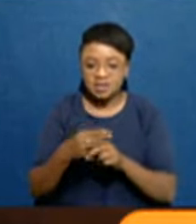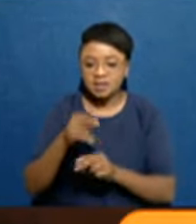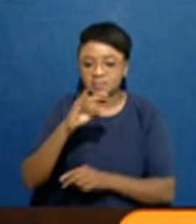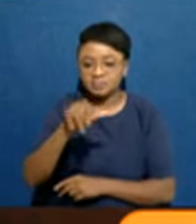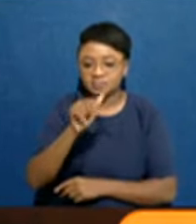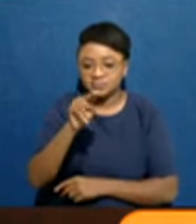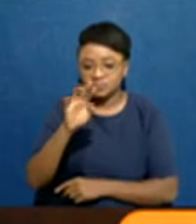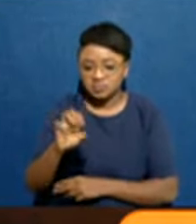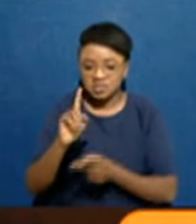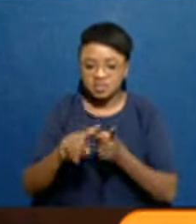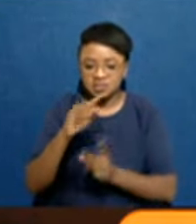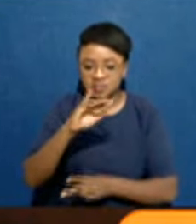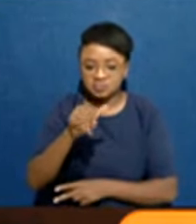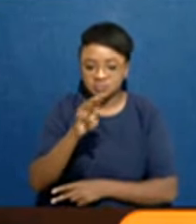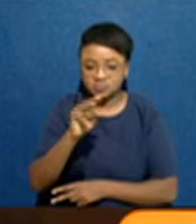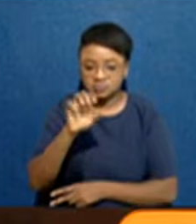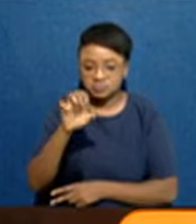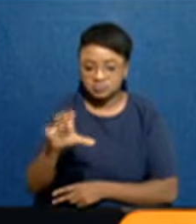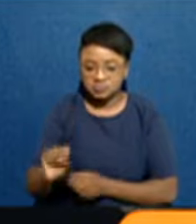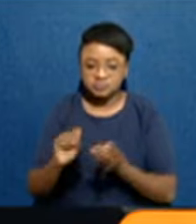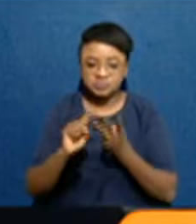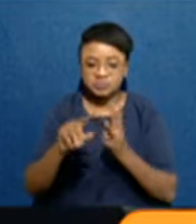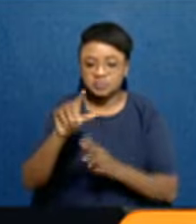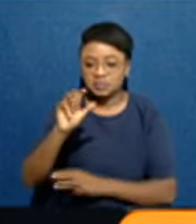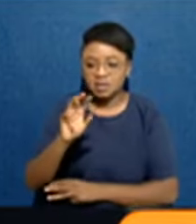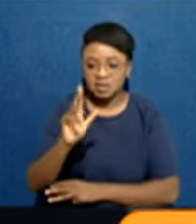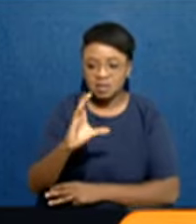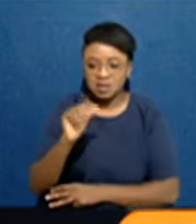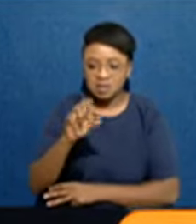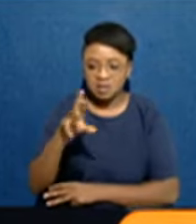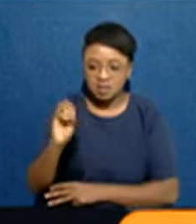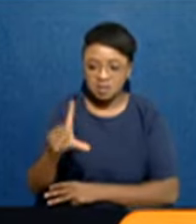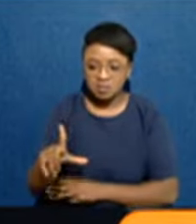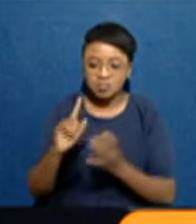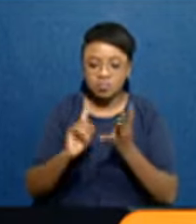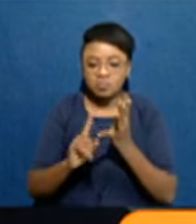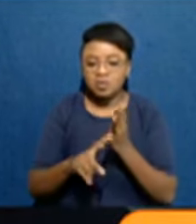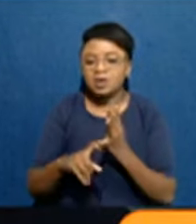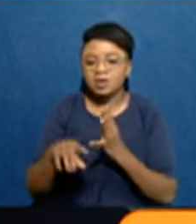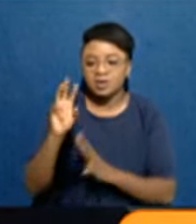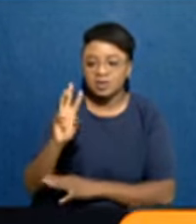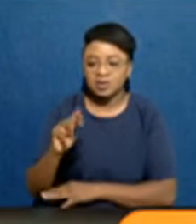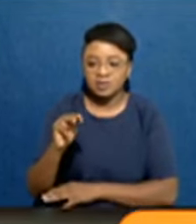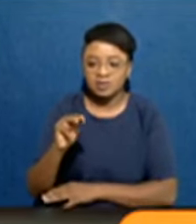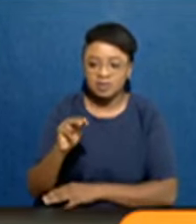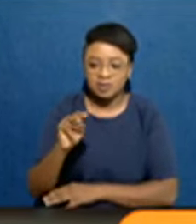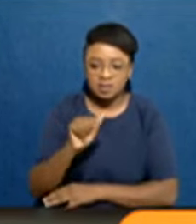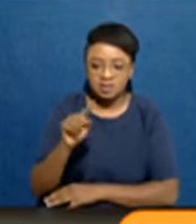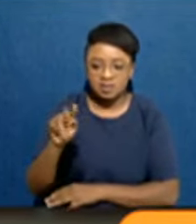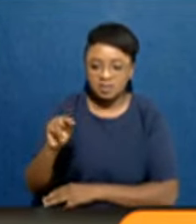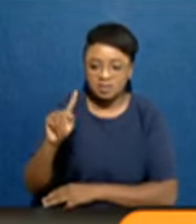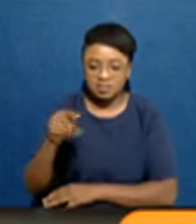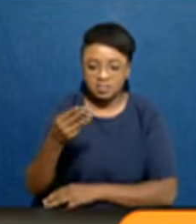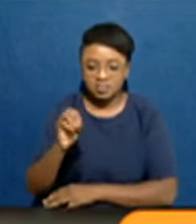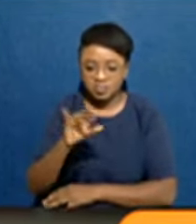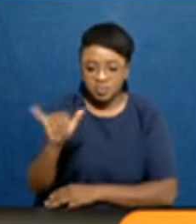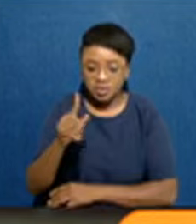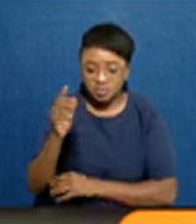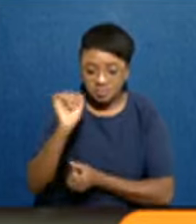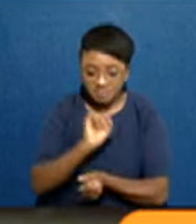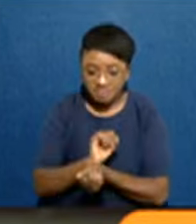James Keshimo, Caroline Madheka, Anthony Kimani na Vanis Bosire walifikishwa mahakamani baada ya kukamatwa Jumamosi kufuatia